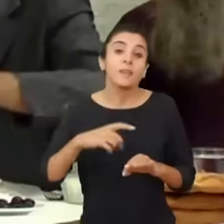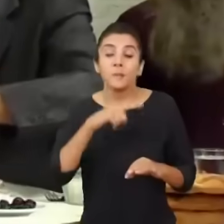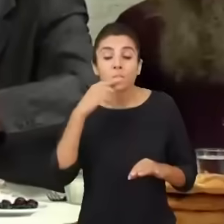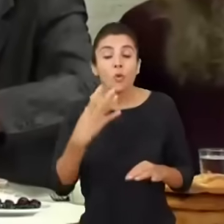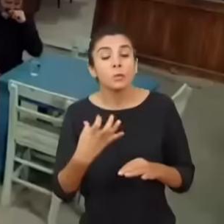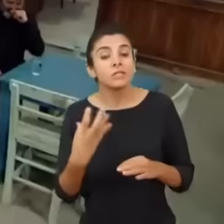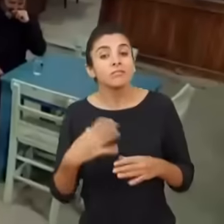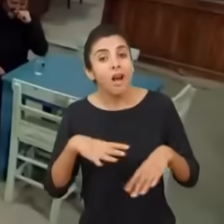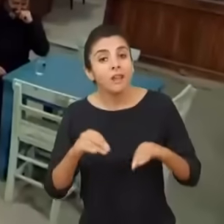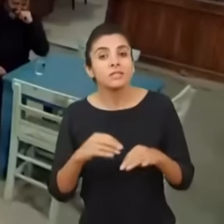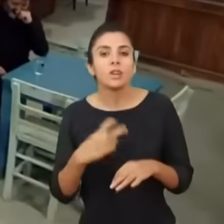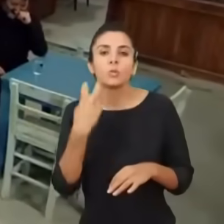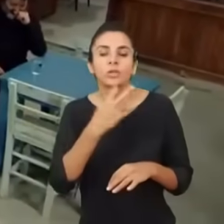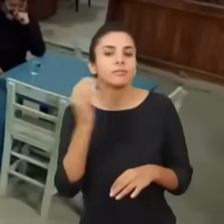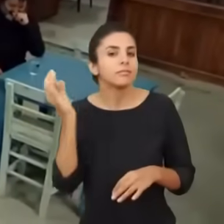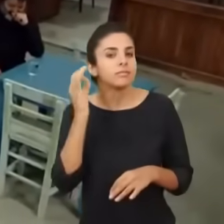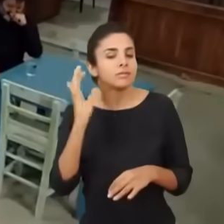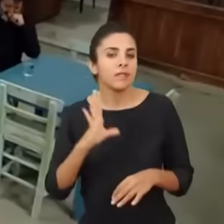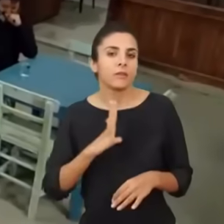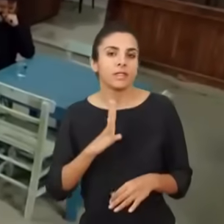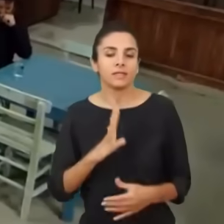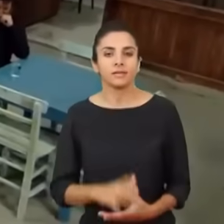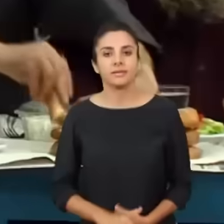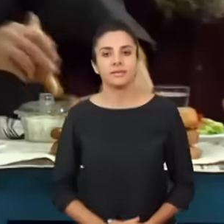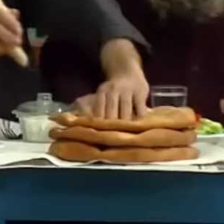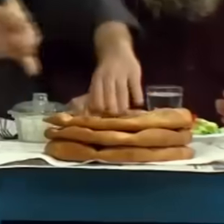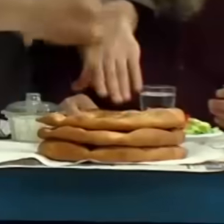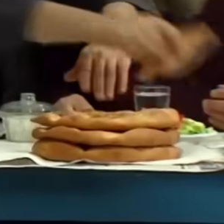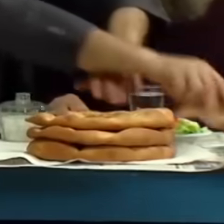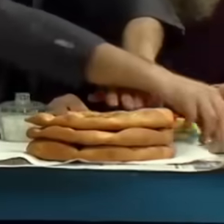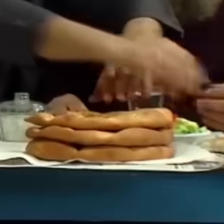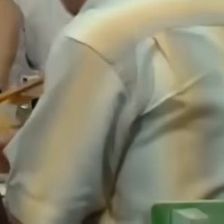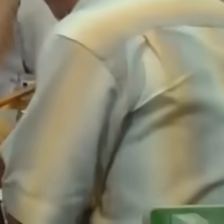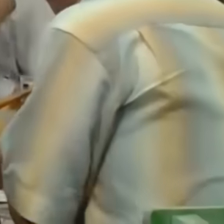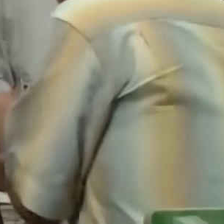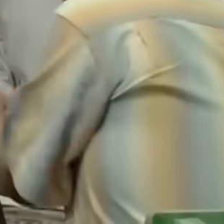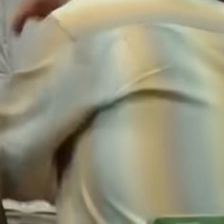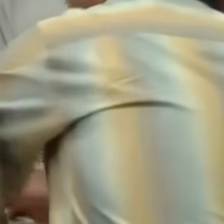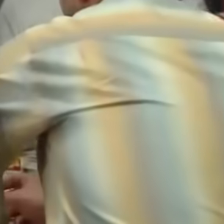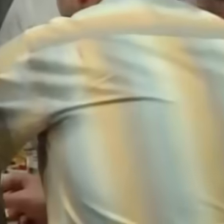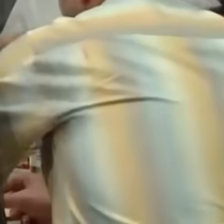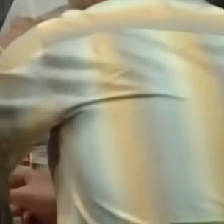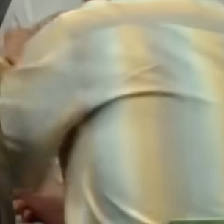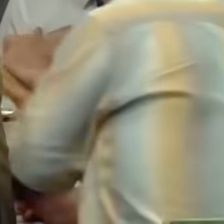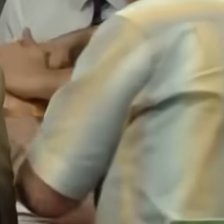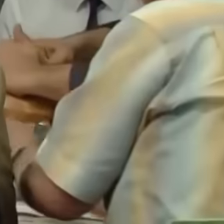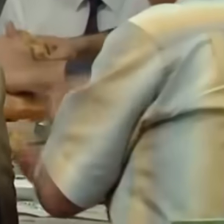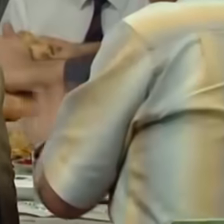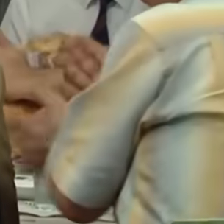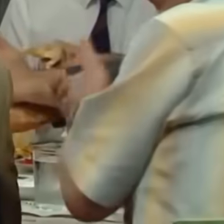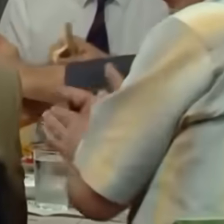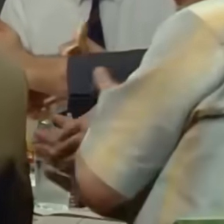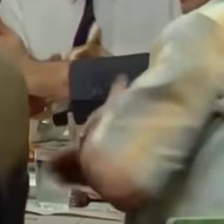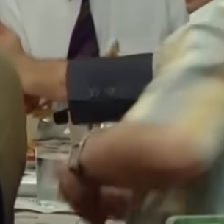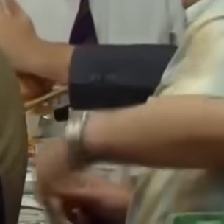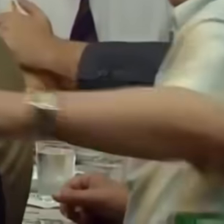Hadi otur. Hadi bakayım. Hadi. Kurmalar da geldi. Alper, Basri, Danyal ve çıraklar da masadalar. Susmuş yan masada